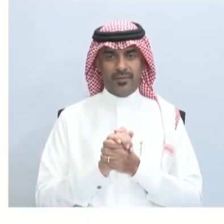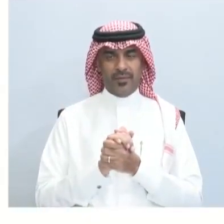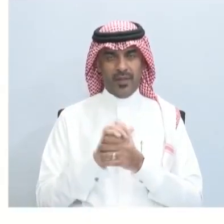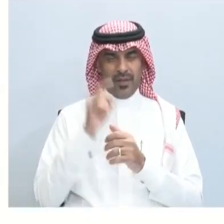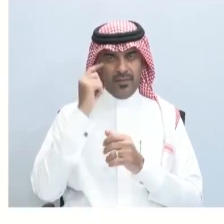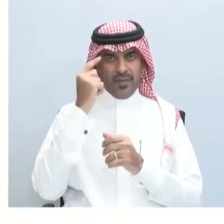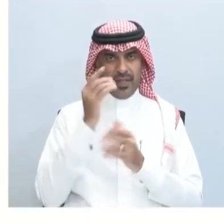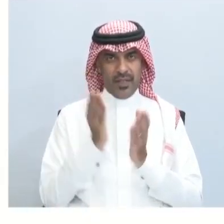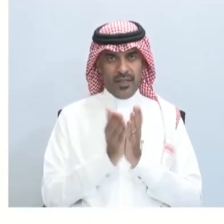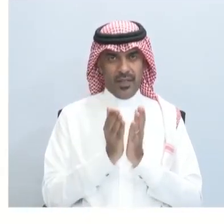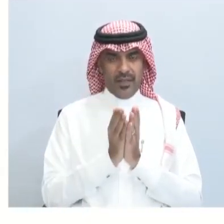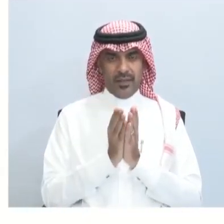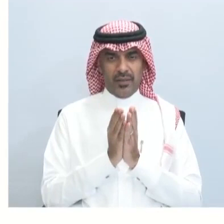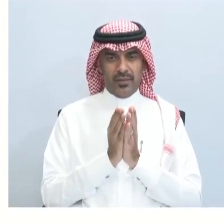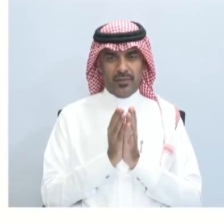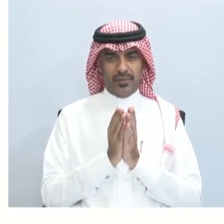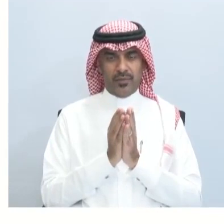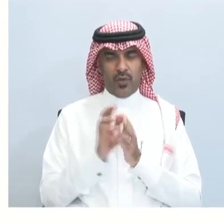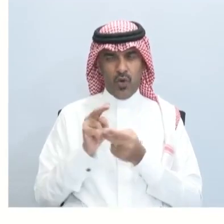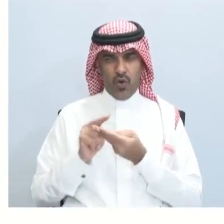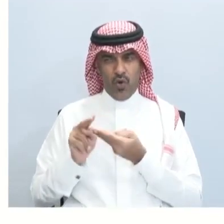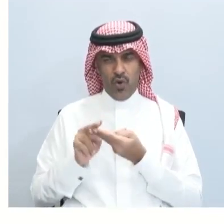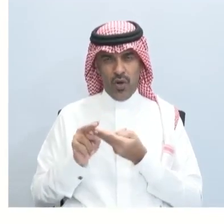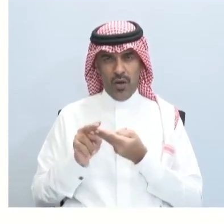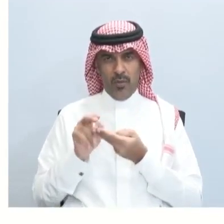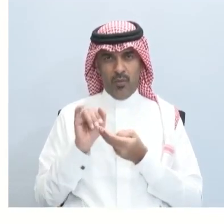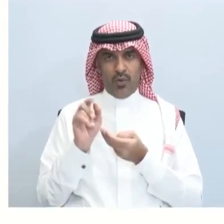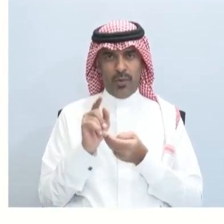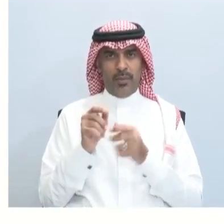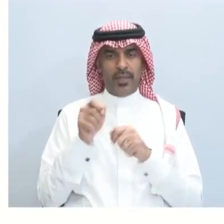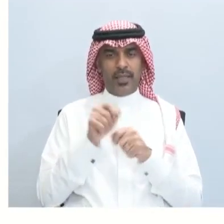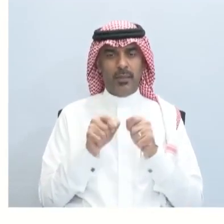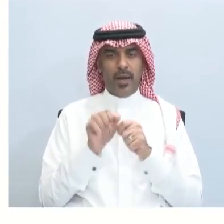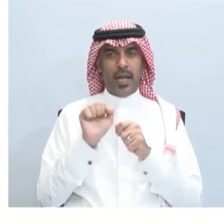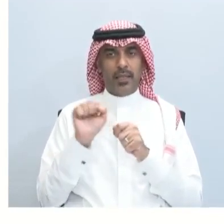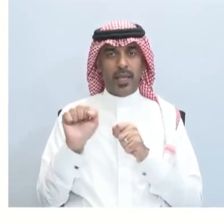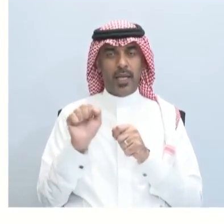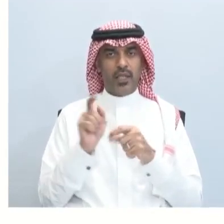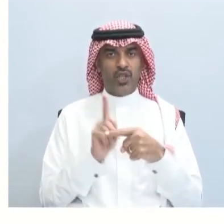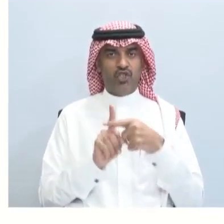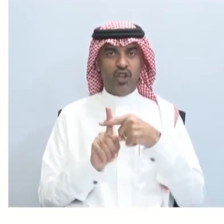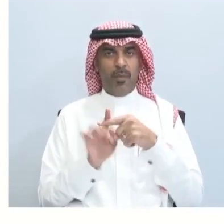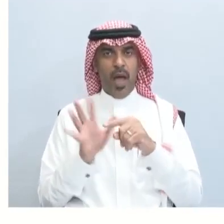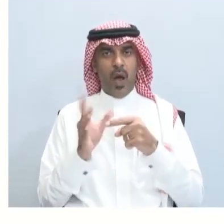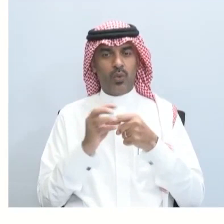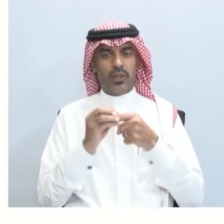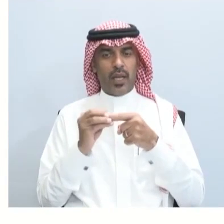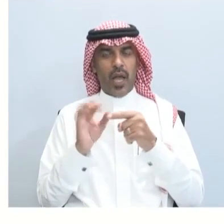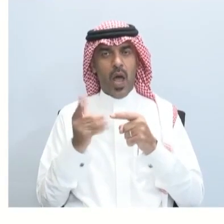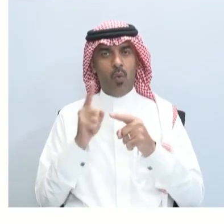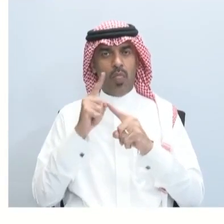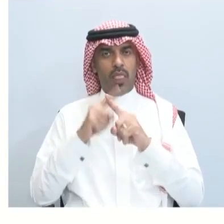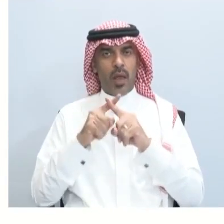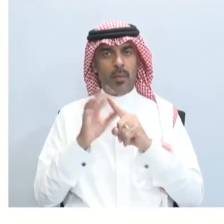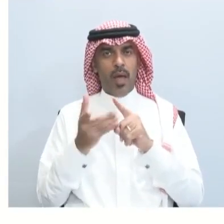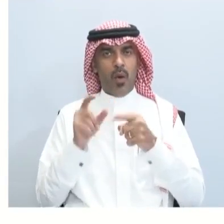فكره الدرس احل متباينات باستعمال خصائص الجمع او الطرح او الضرب او